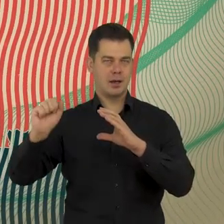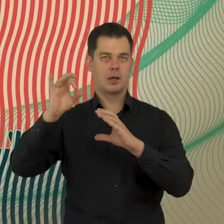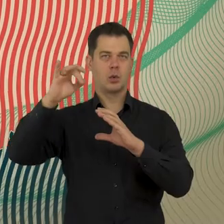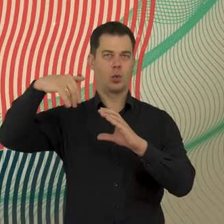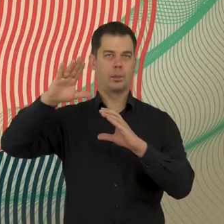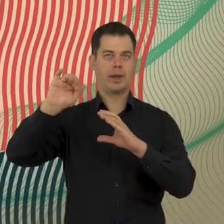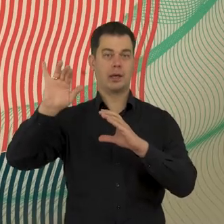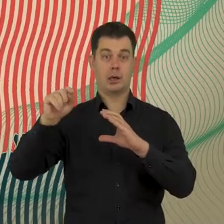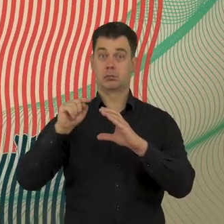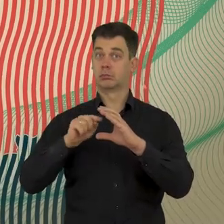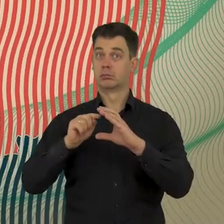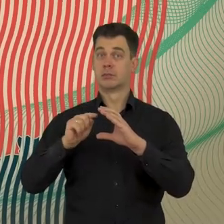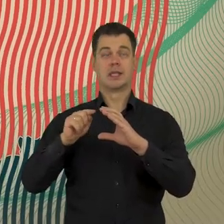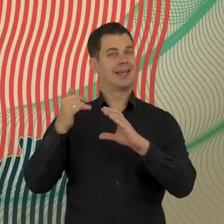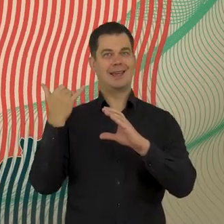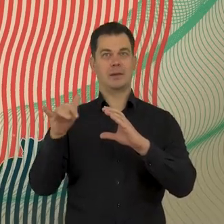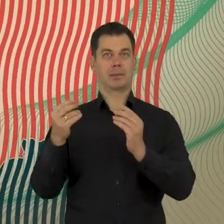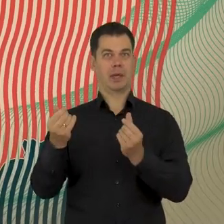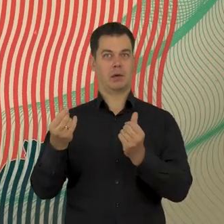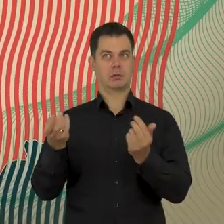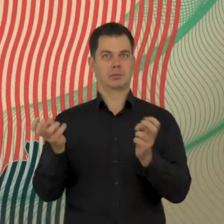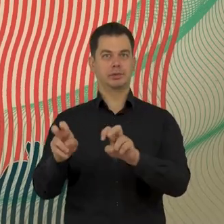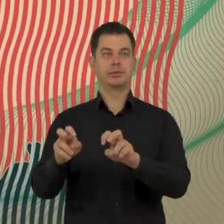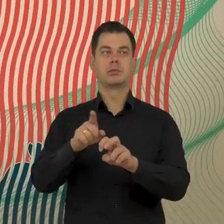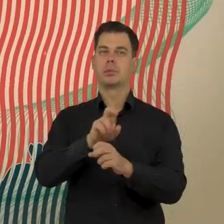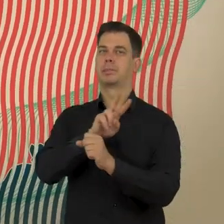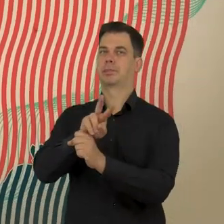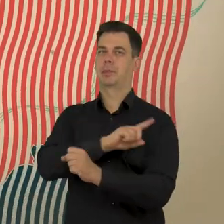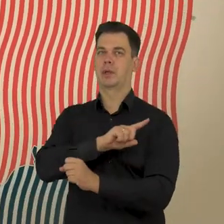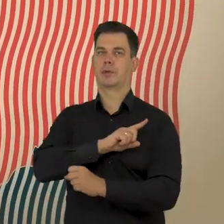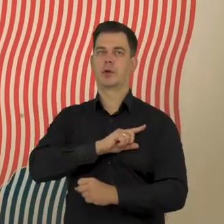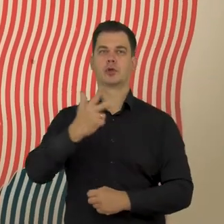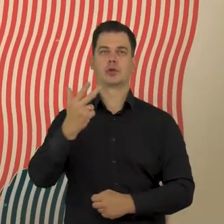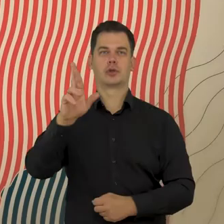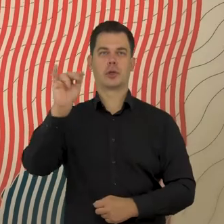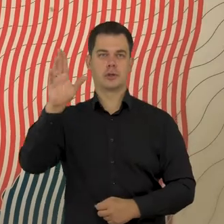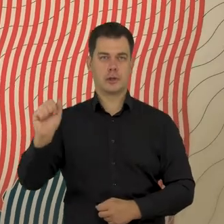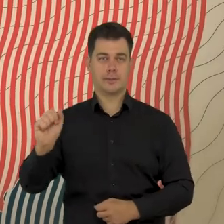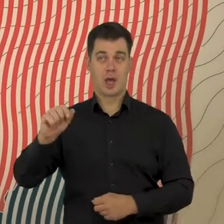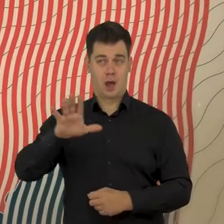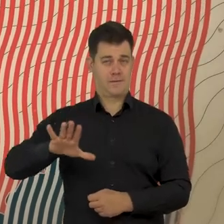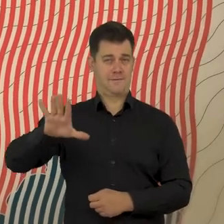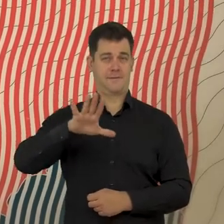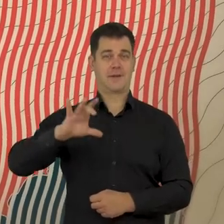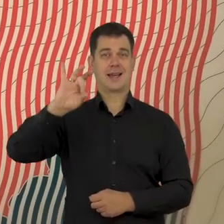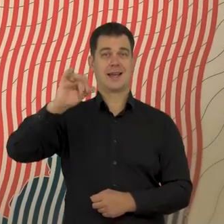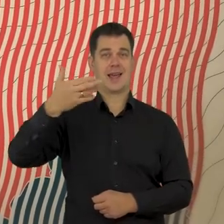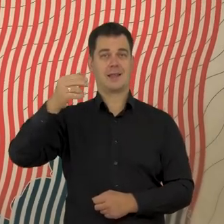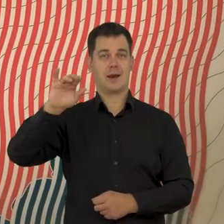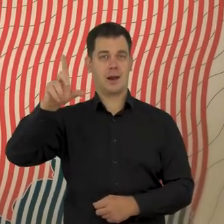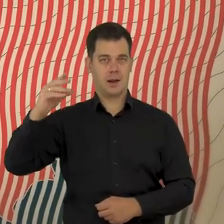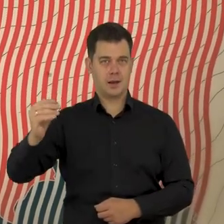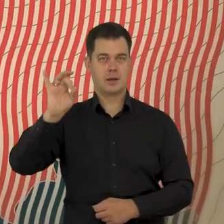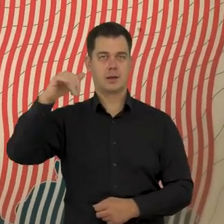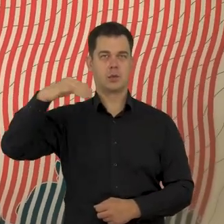Na tym terytorium istniała specyficzna autonomia pod okiem III Rzeszy. W Generalnym Gubernatorstwie musiano